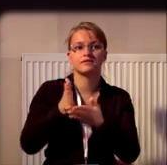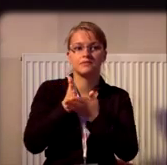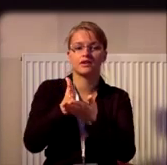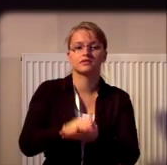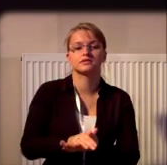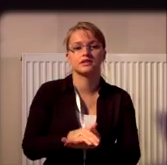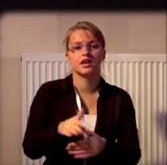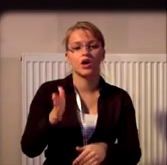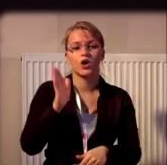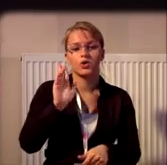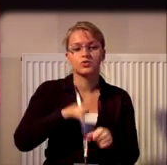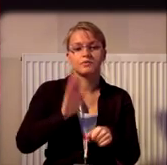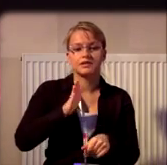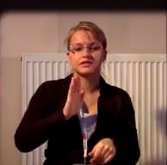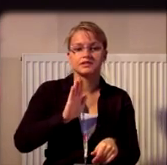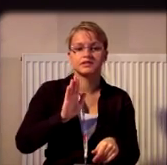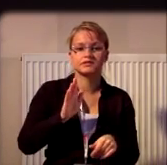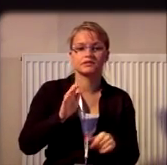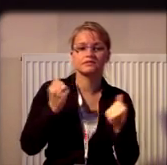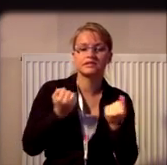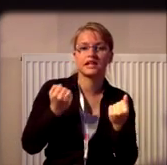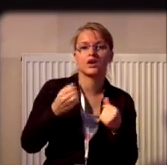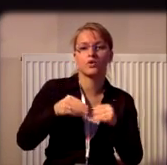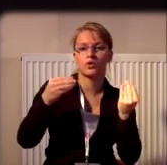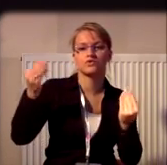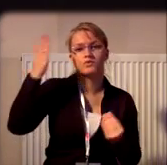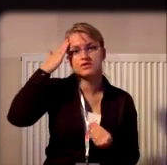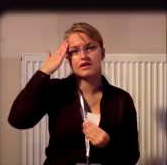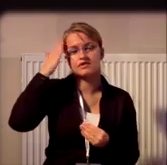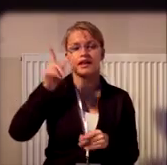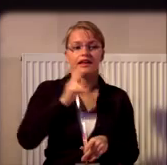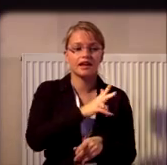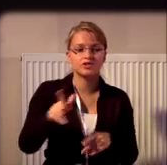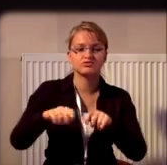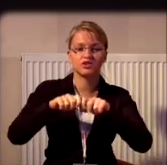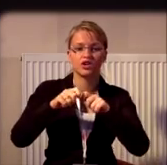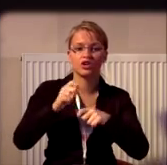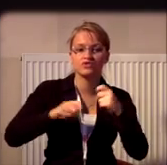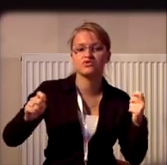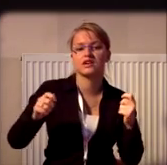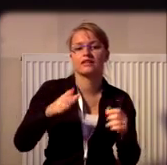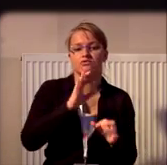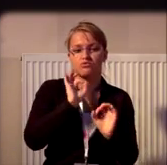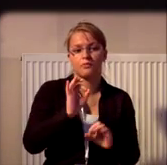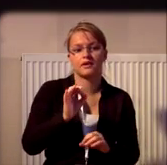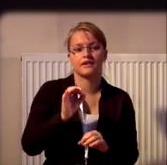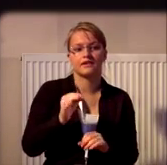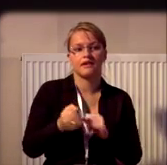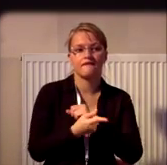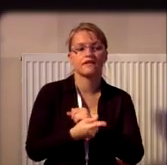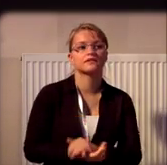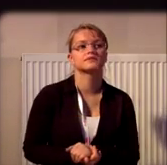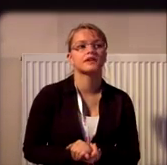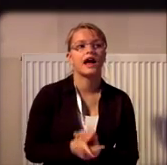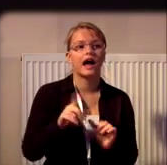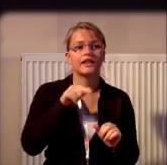rozwój poznawczy? Każde z tych rozwiązań na pewno dałoby dobry efekt. Ale nie są, te